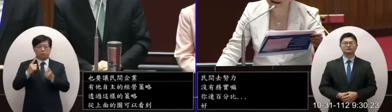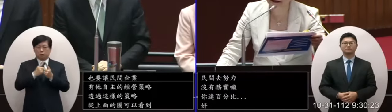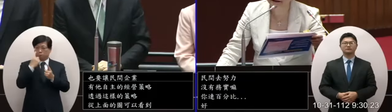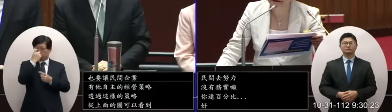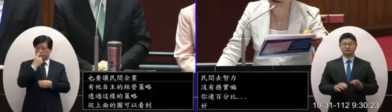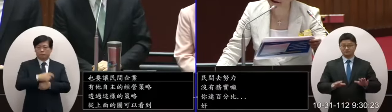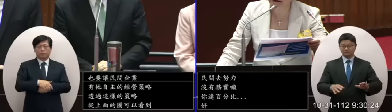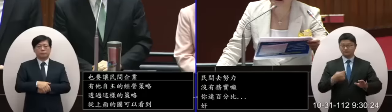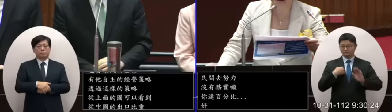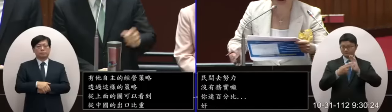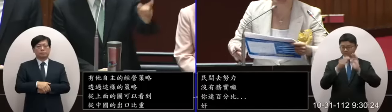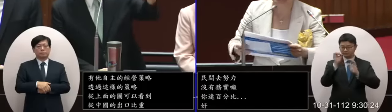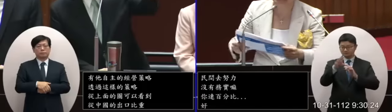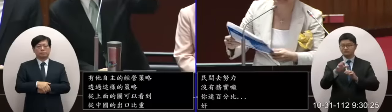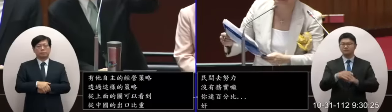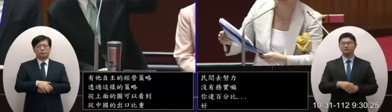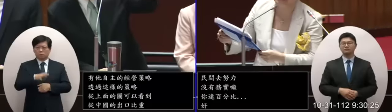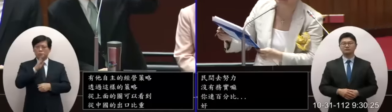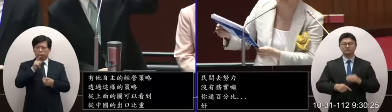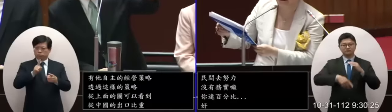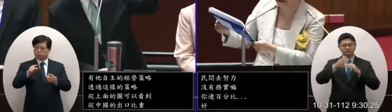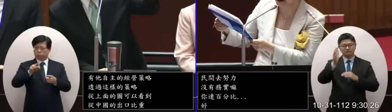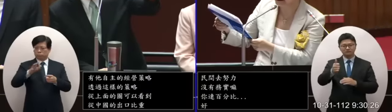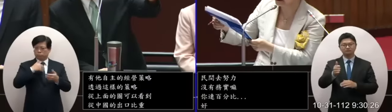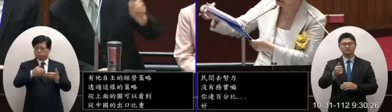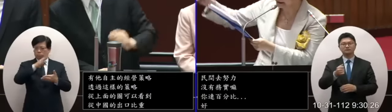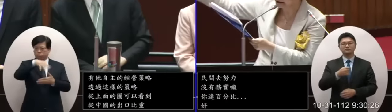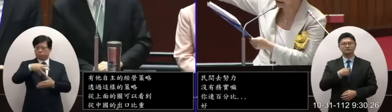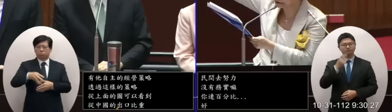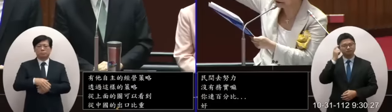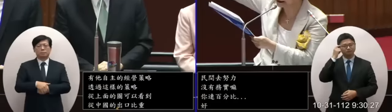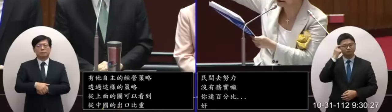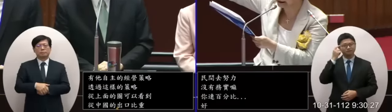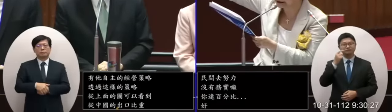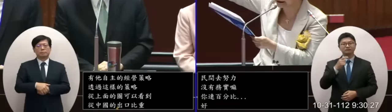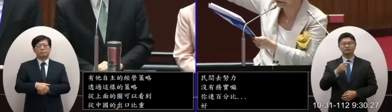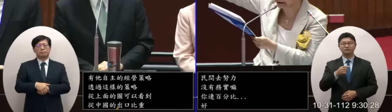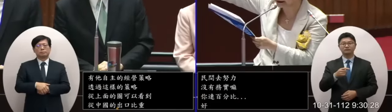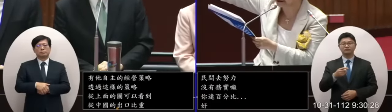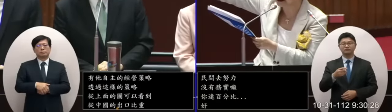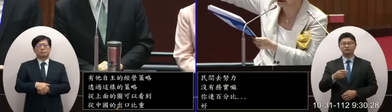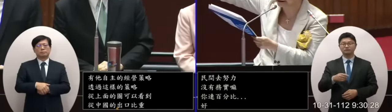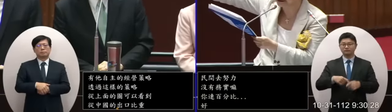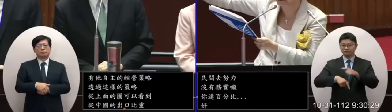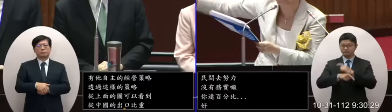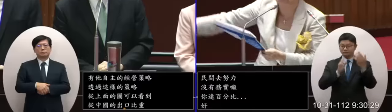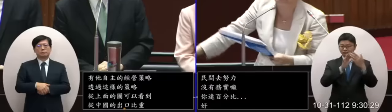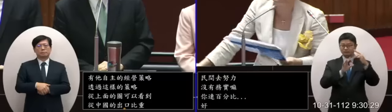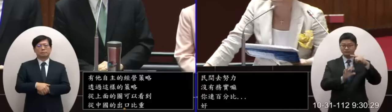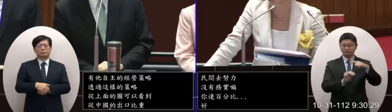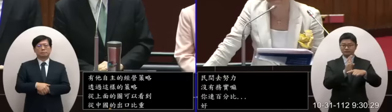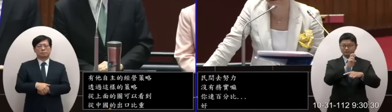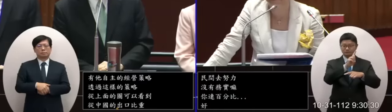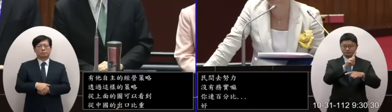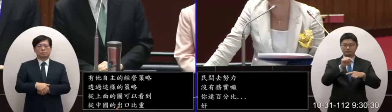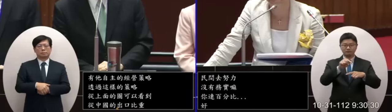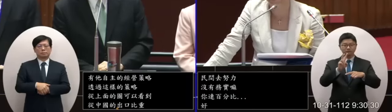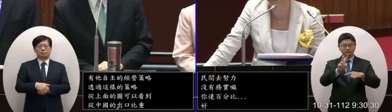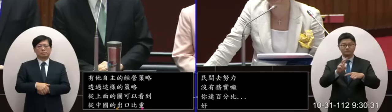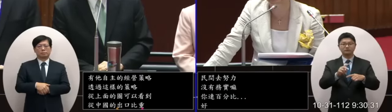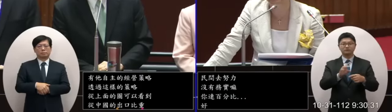你看哈，院长 在增加， 真的， 这是你的表嘛？ 对，你去看南向原来是21.2%